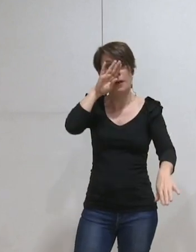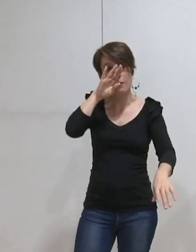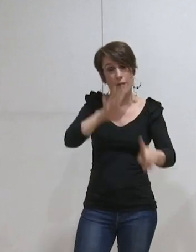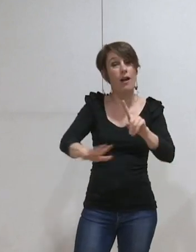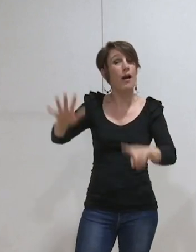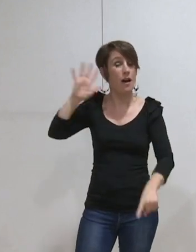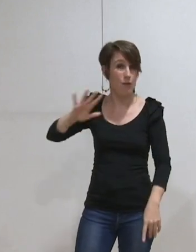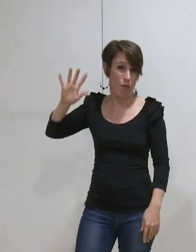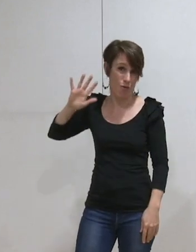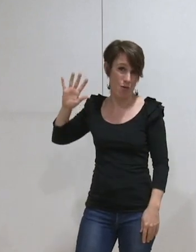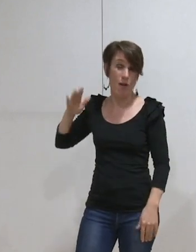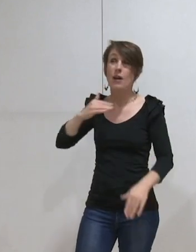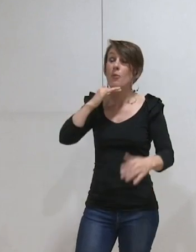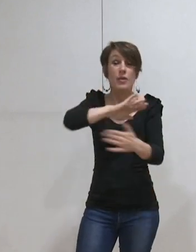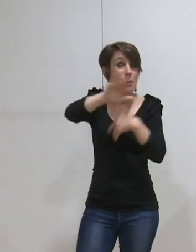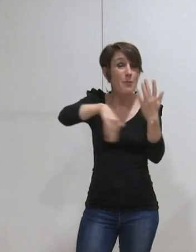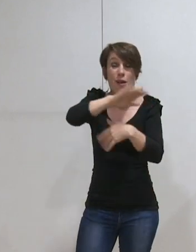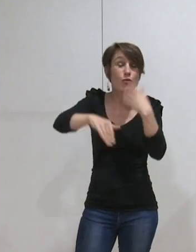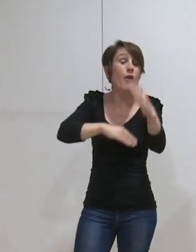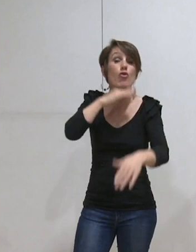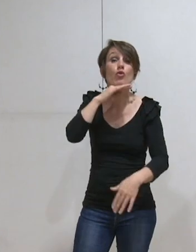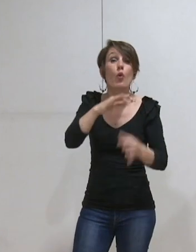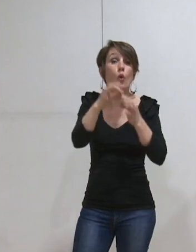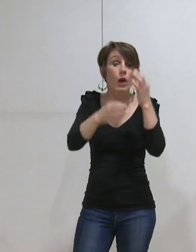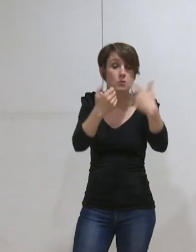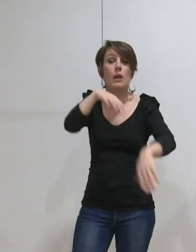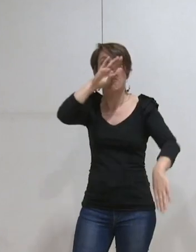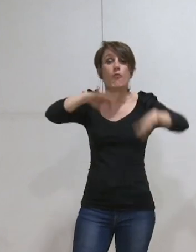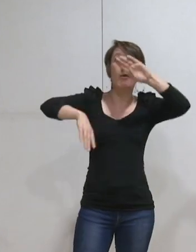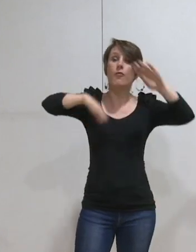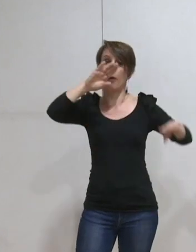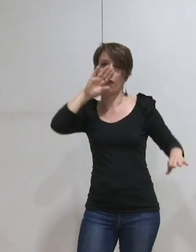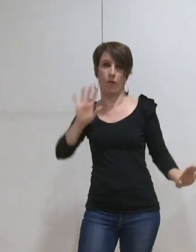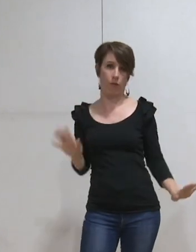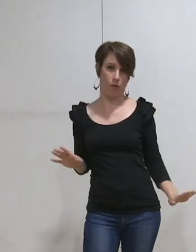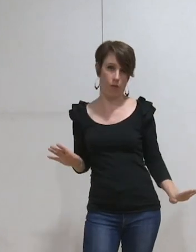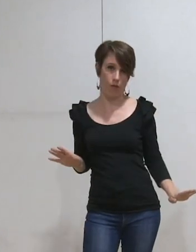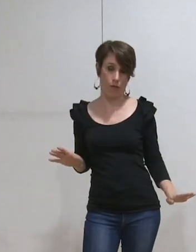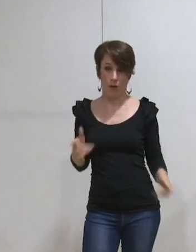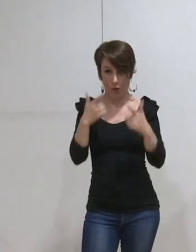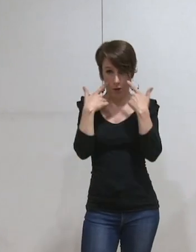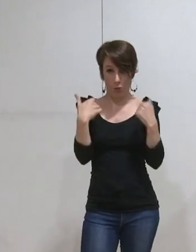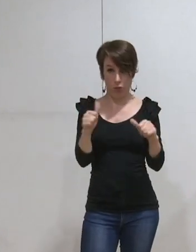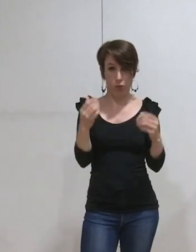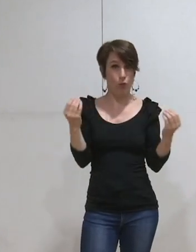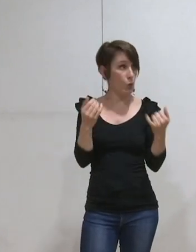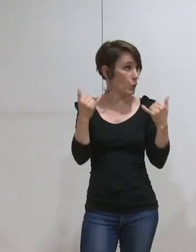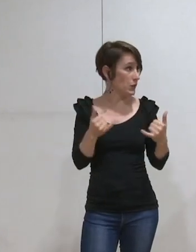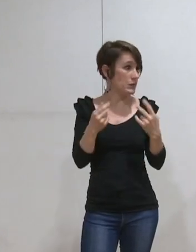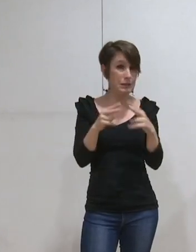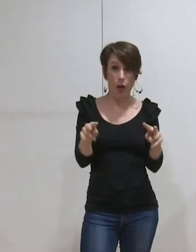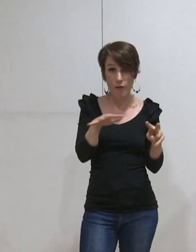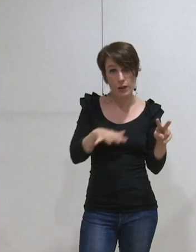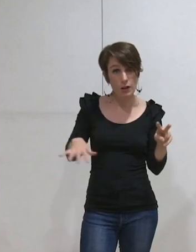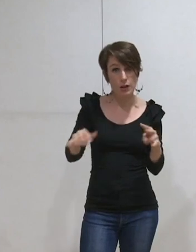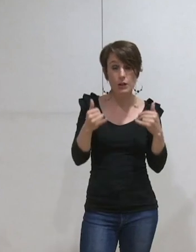la mixité nous avons ça nous avons ça sous les yeux dans notre ville même lorsque